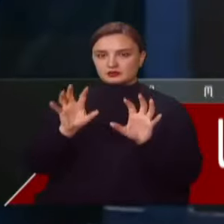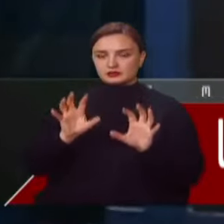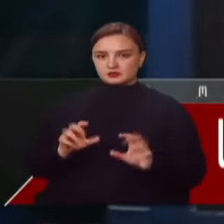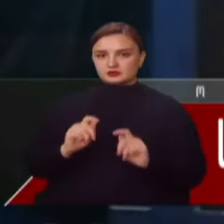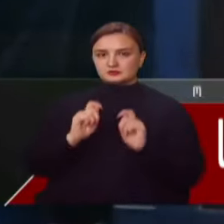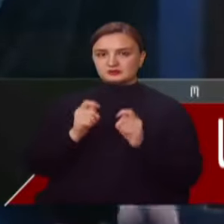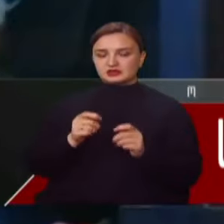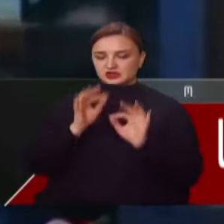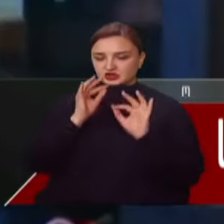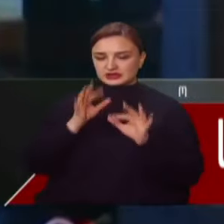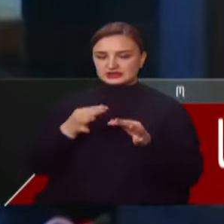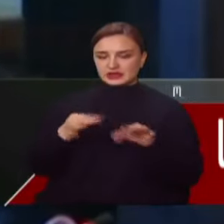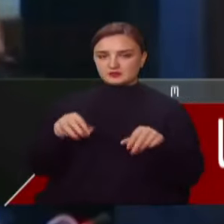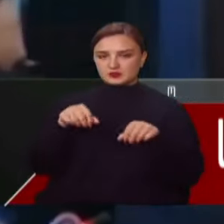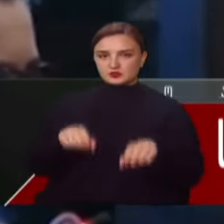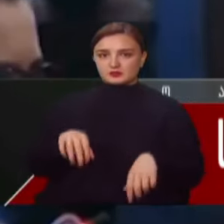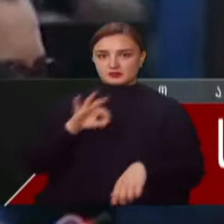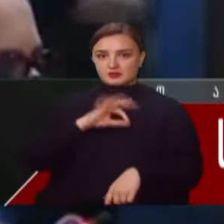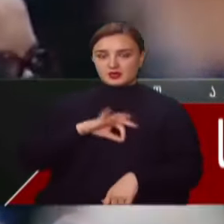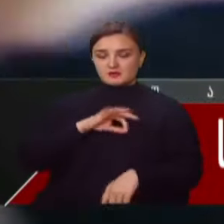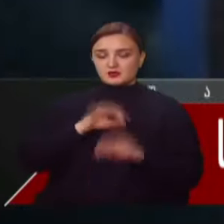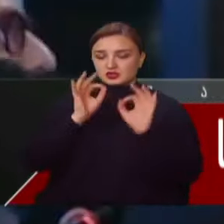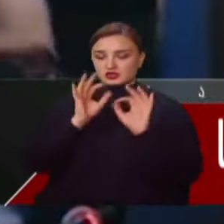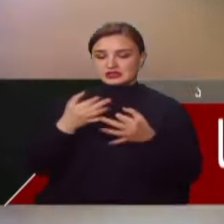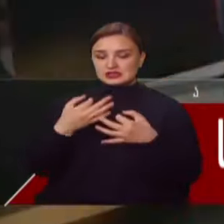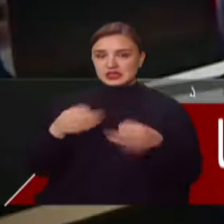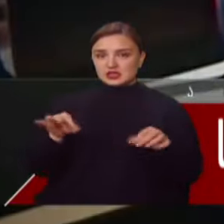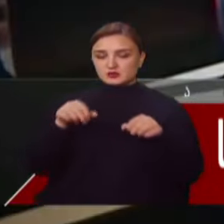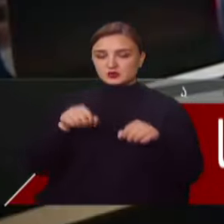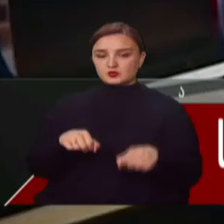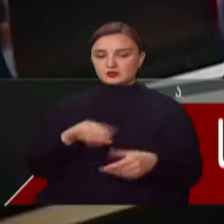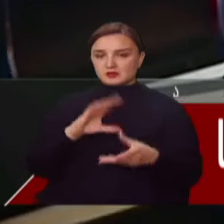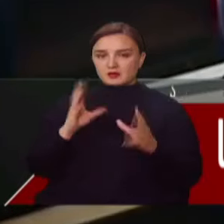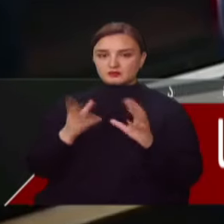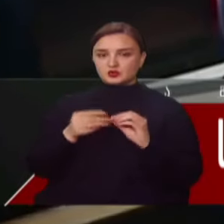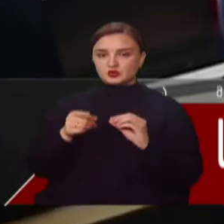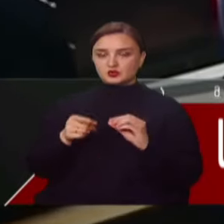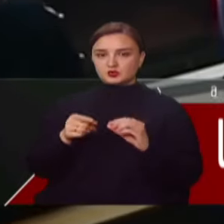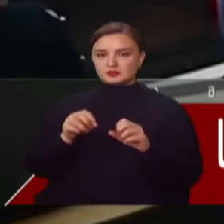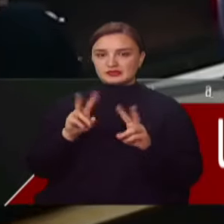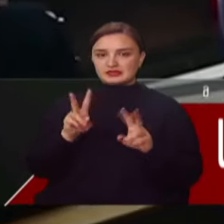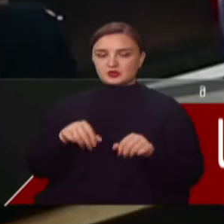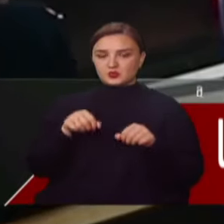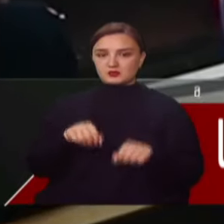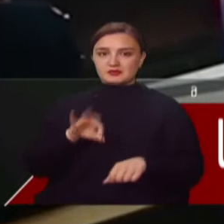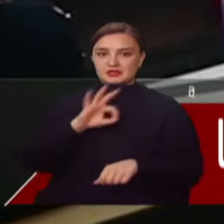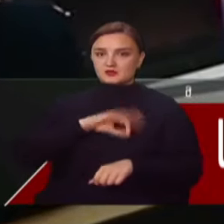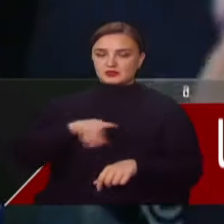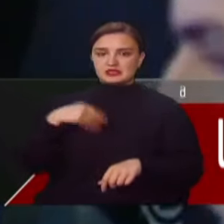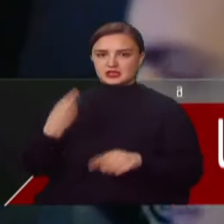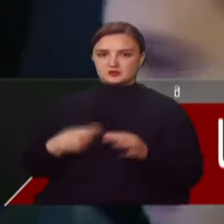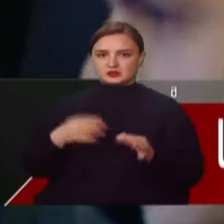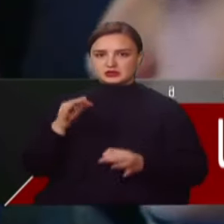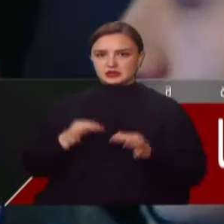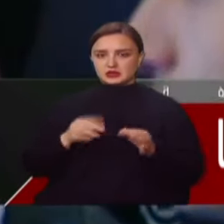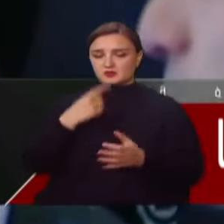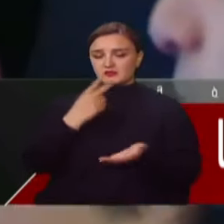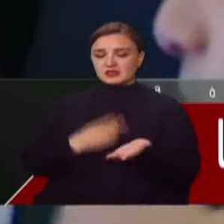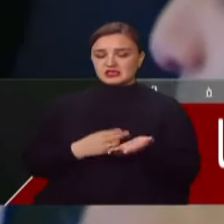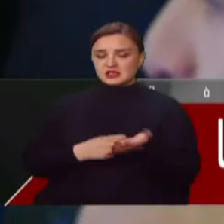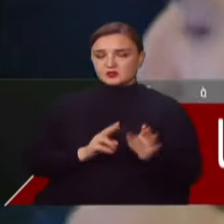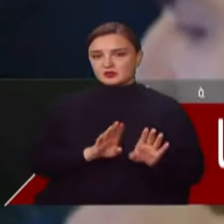მინიჭებული შეწყალების უფლება გამოიყენა. მაგრამ შეწყალების უფლება, რომ აბსოლუტურ დისკრეციას არ წარმოადგენს, ეს სტრასბურგის სასამართლომაც თქვა. მტკიცებულებების